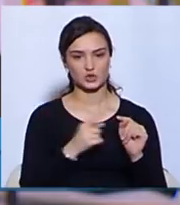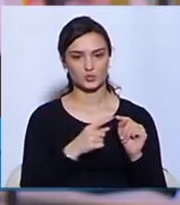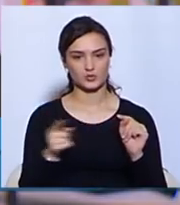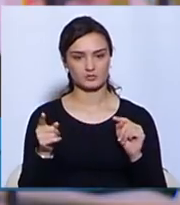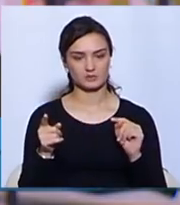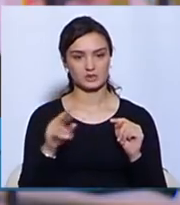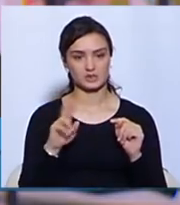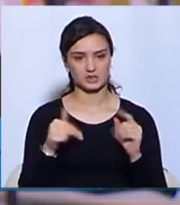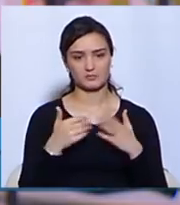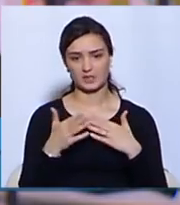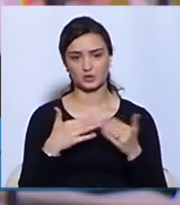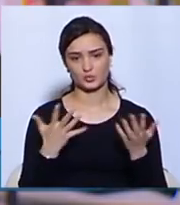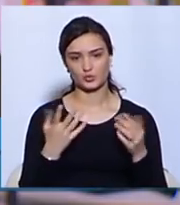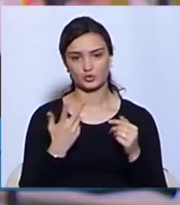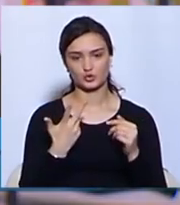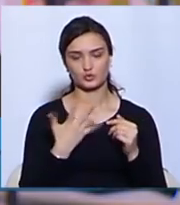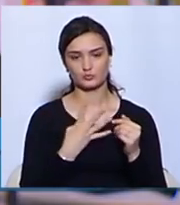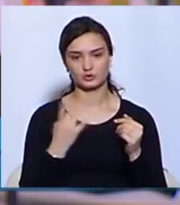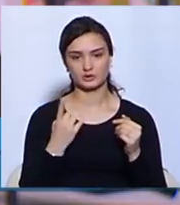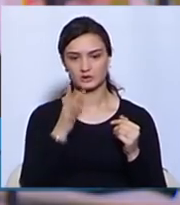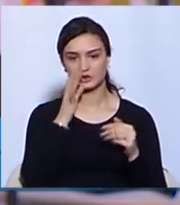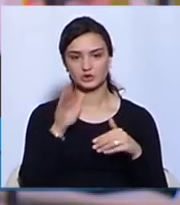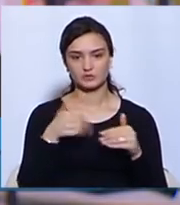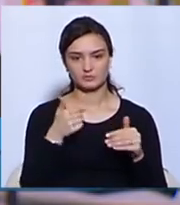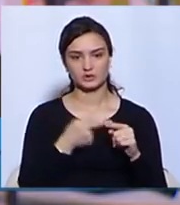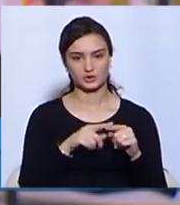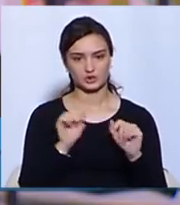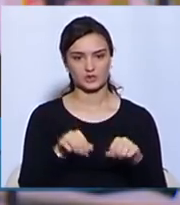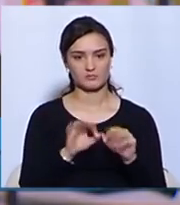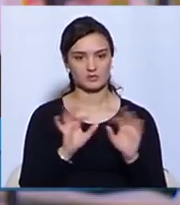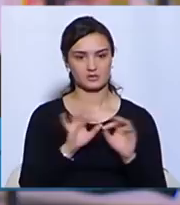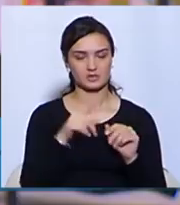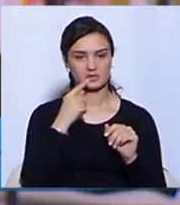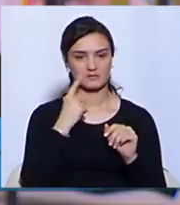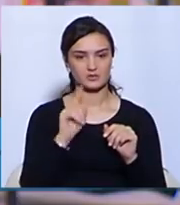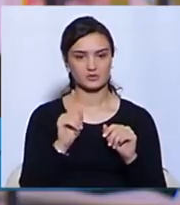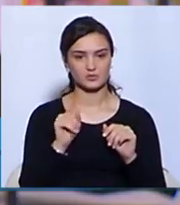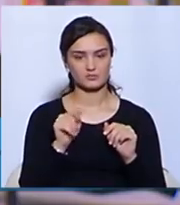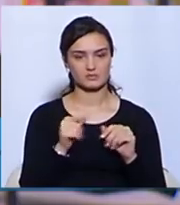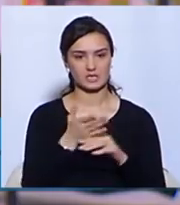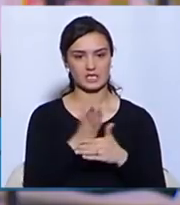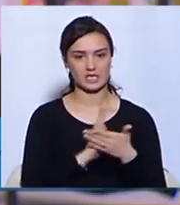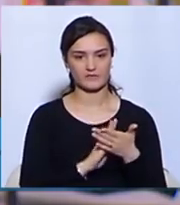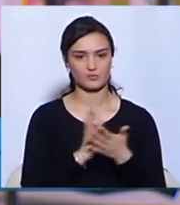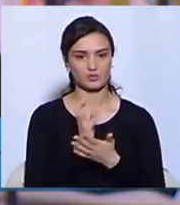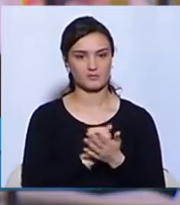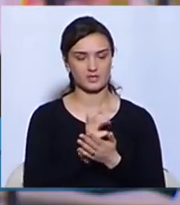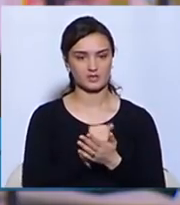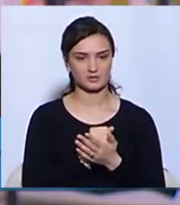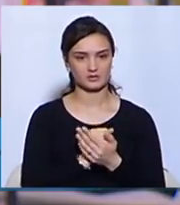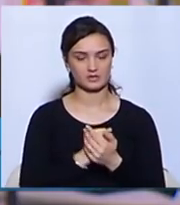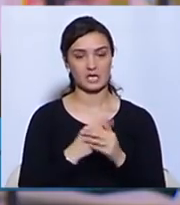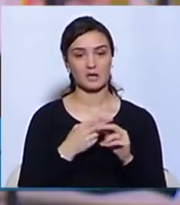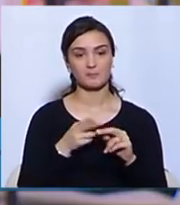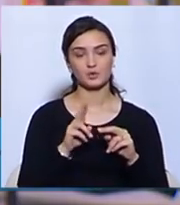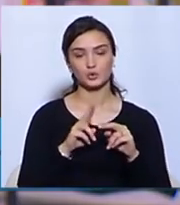მიდის. და პრაქტიკულად 41 წლის შემდეგ შეიძლება ითქვას, რომ განახევრებულია მარაგი.